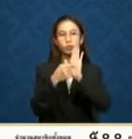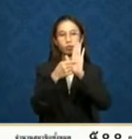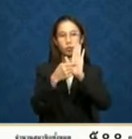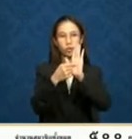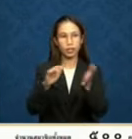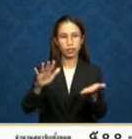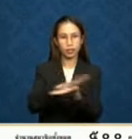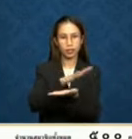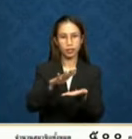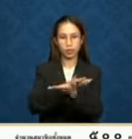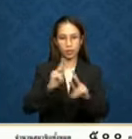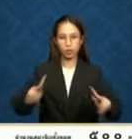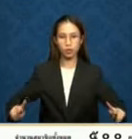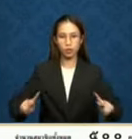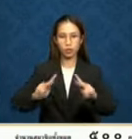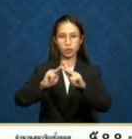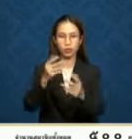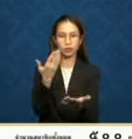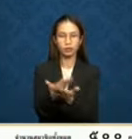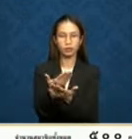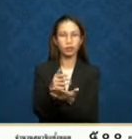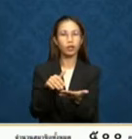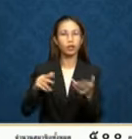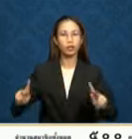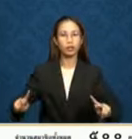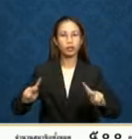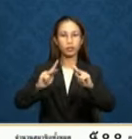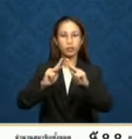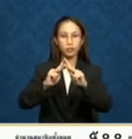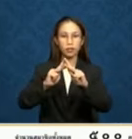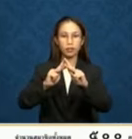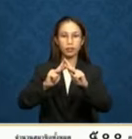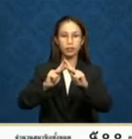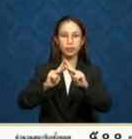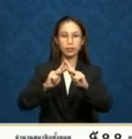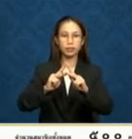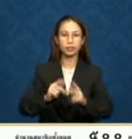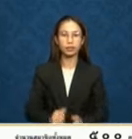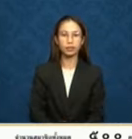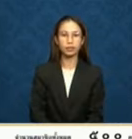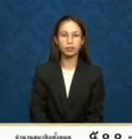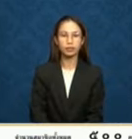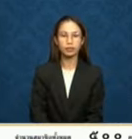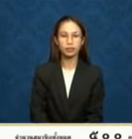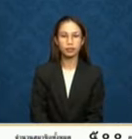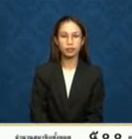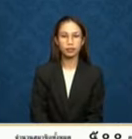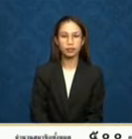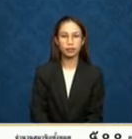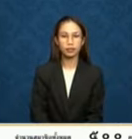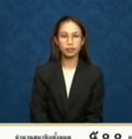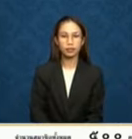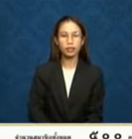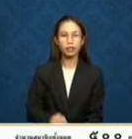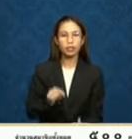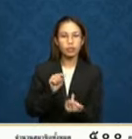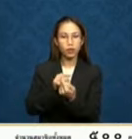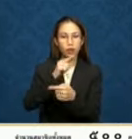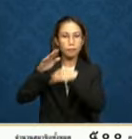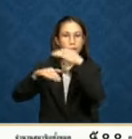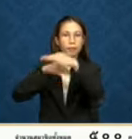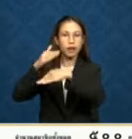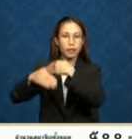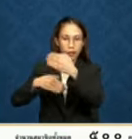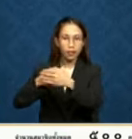บ